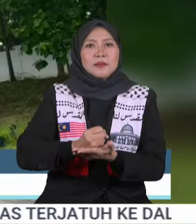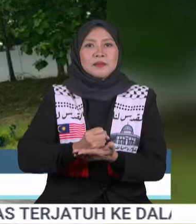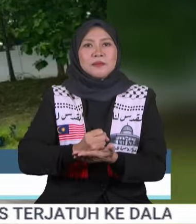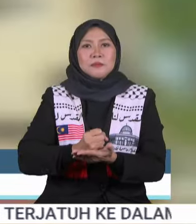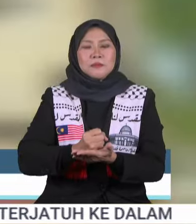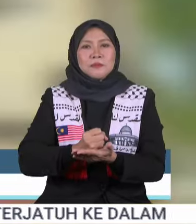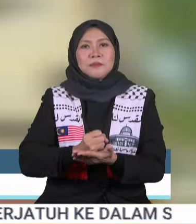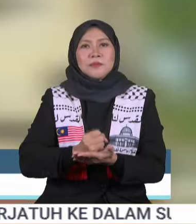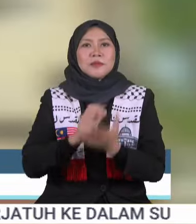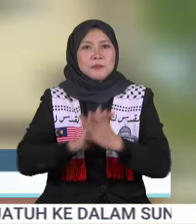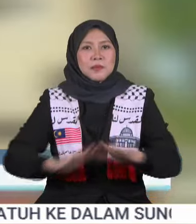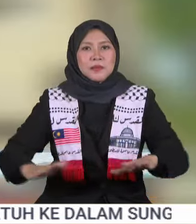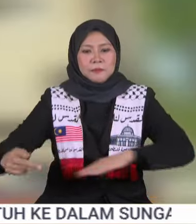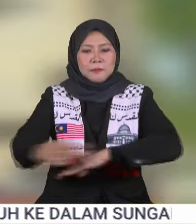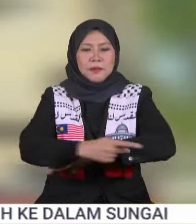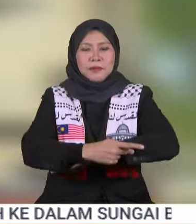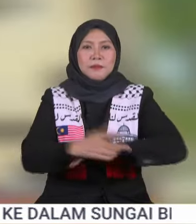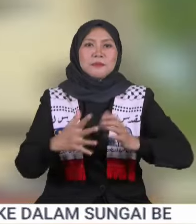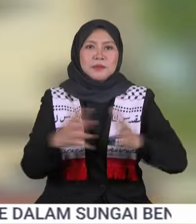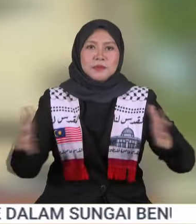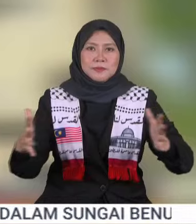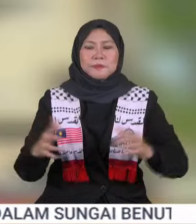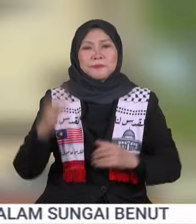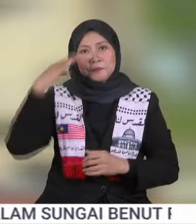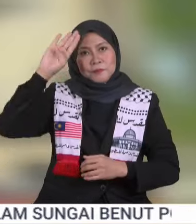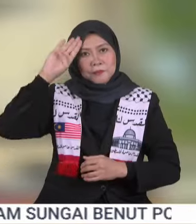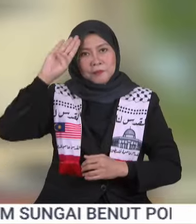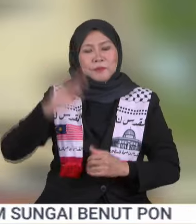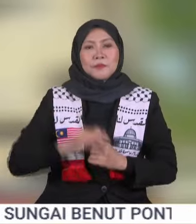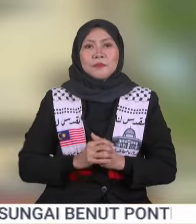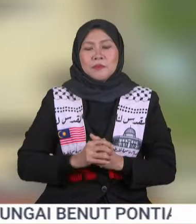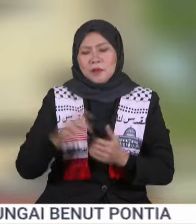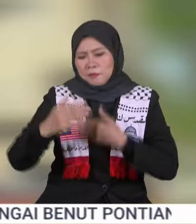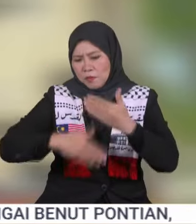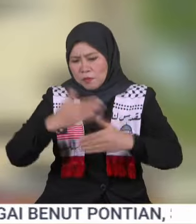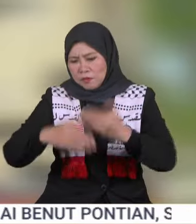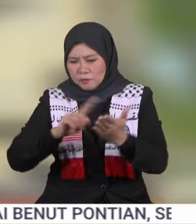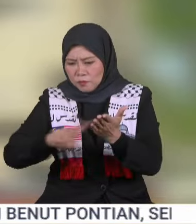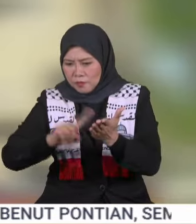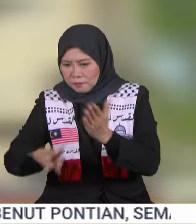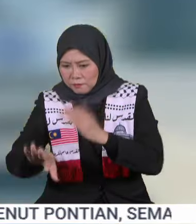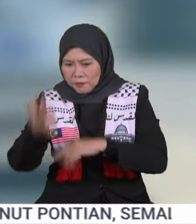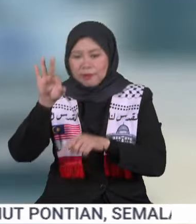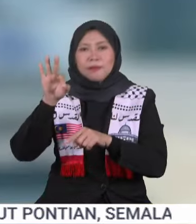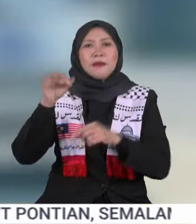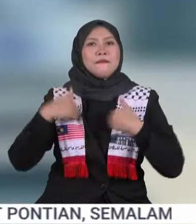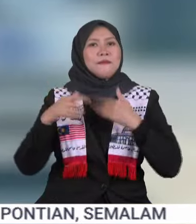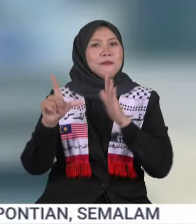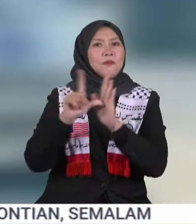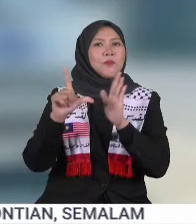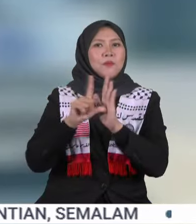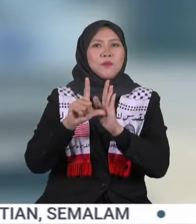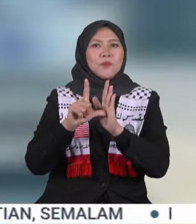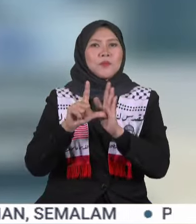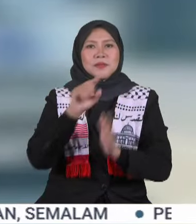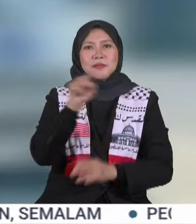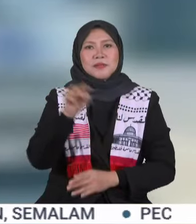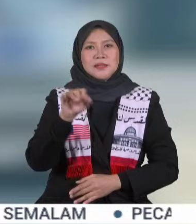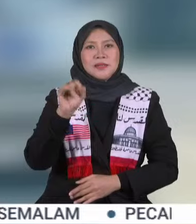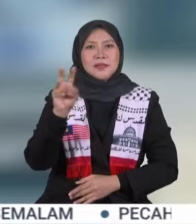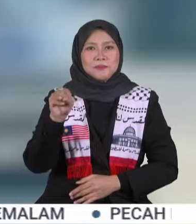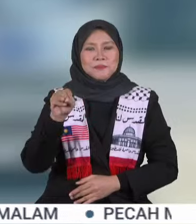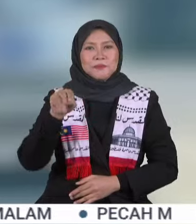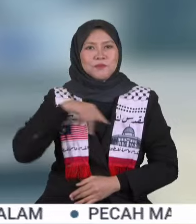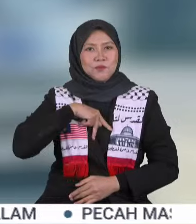Kastam Kuarantin dan Keselamatan Padang Besar. Semasa proses imbasan, petugas mendapati terdapat logo syarikat ZIM pada